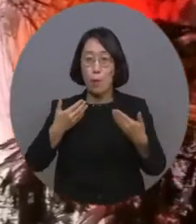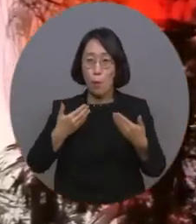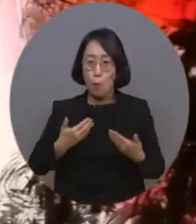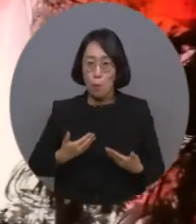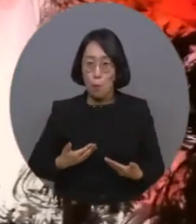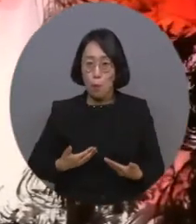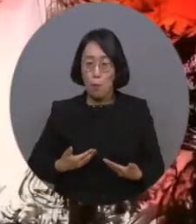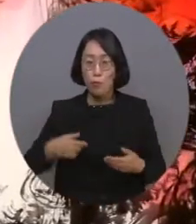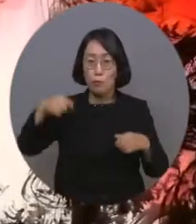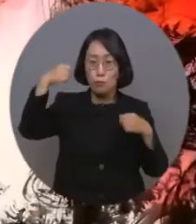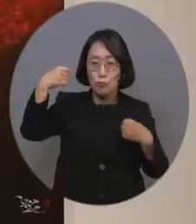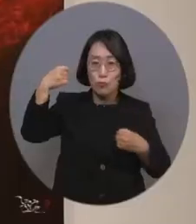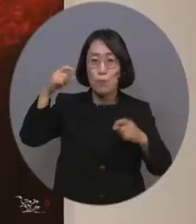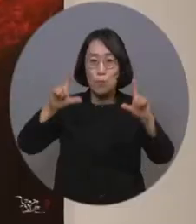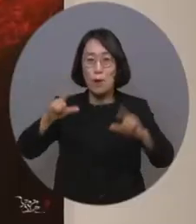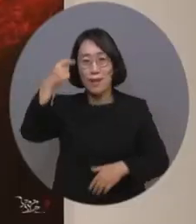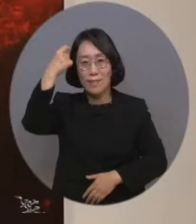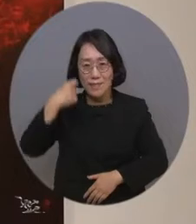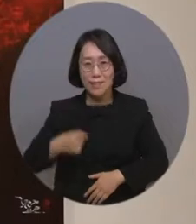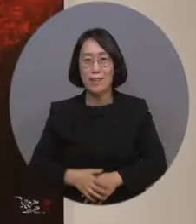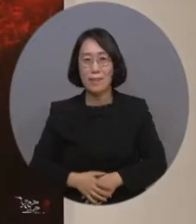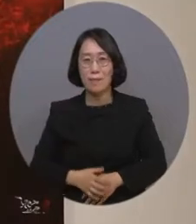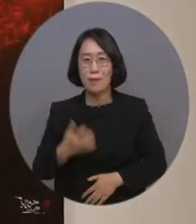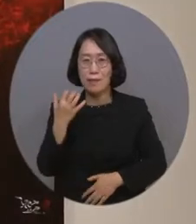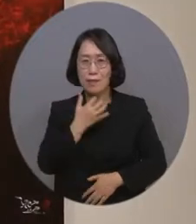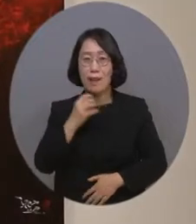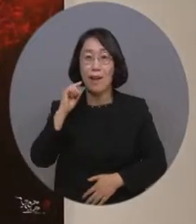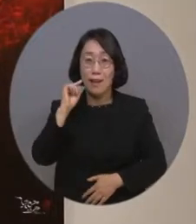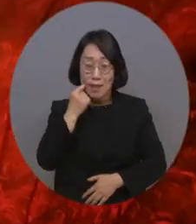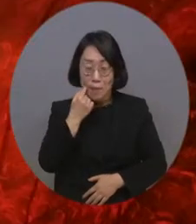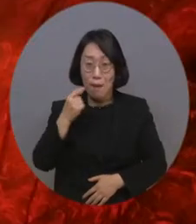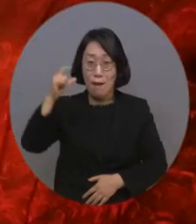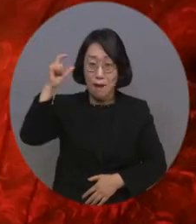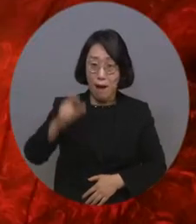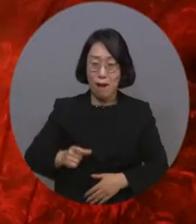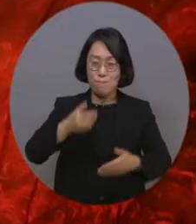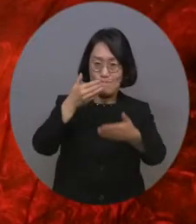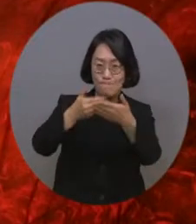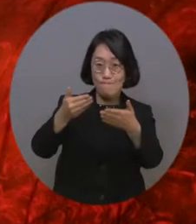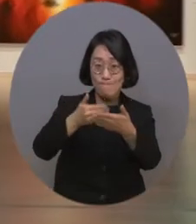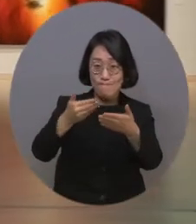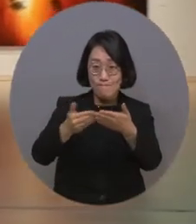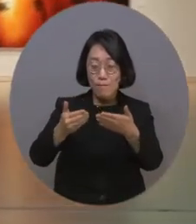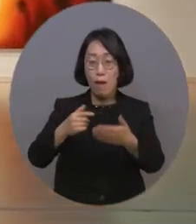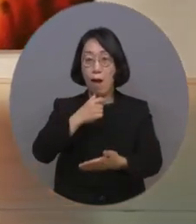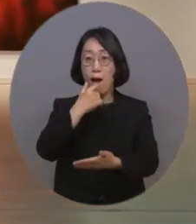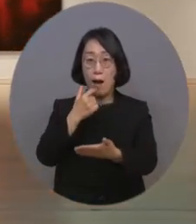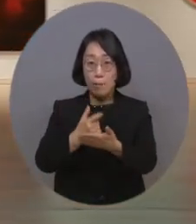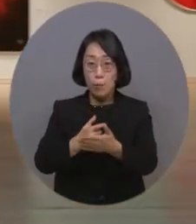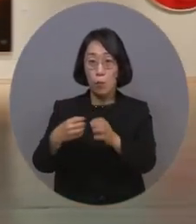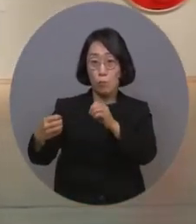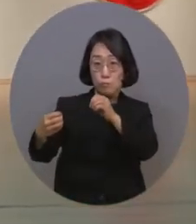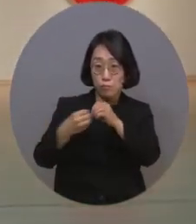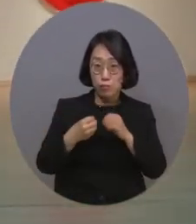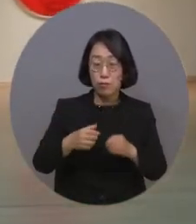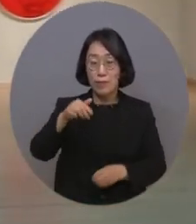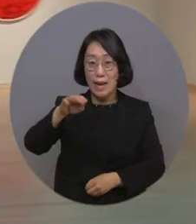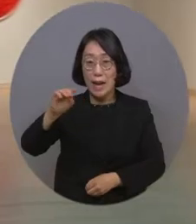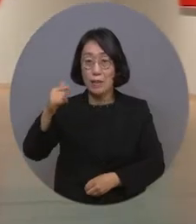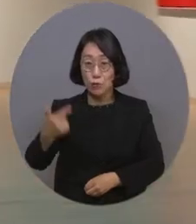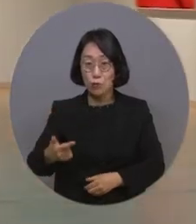사이를 보는 듯합니다. 아름다운 색채와 강렬한 붓터치로 감동을 선사하는 장한순